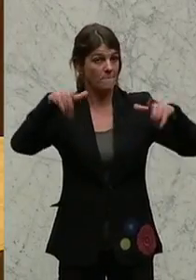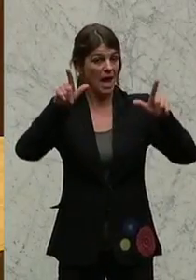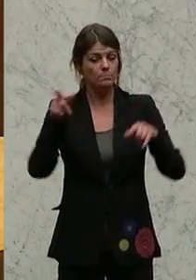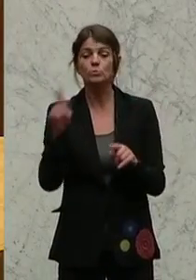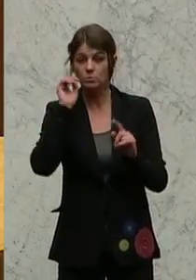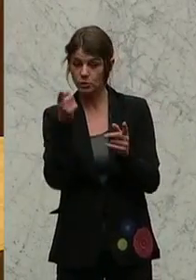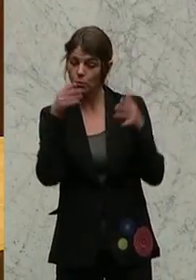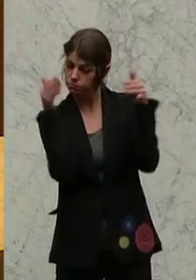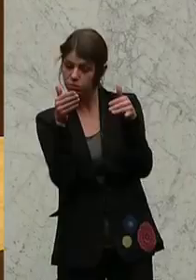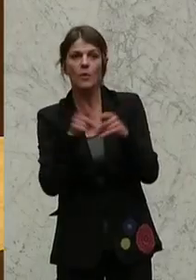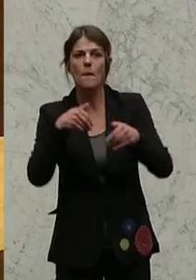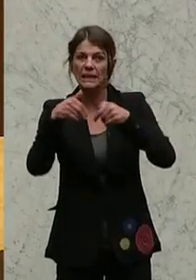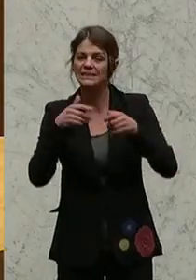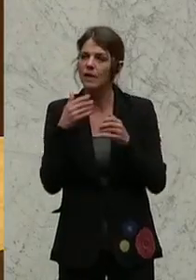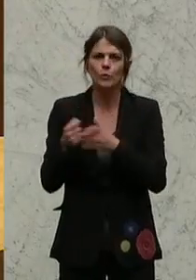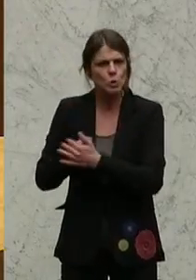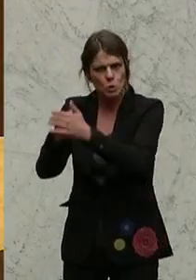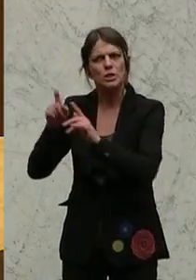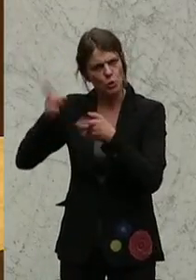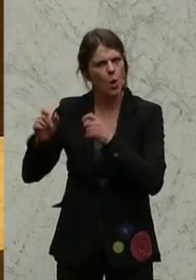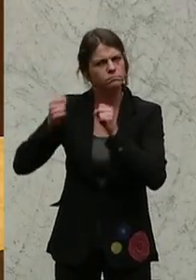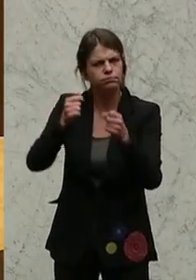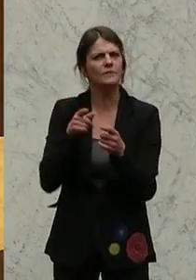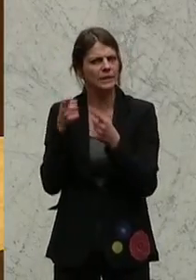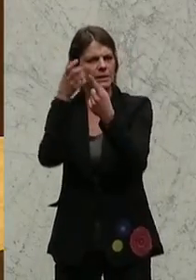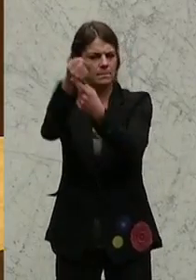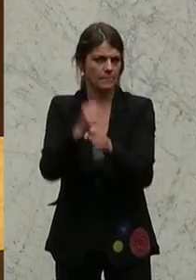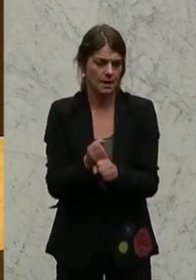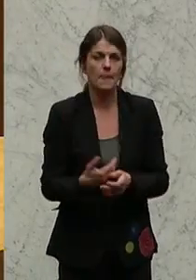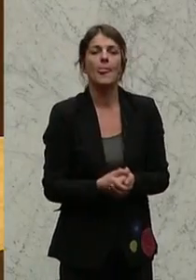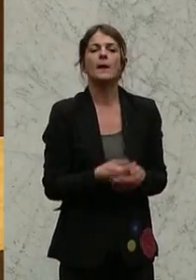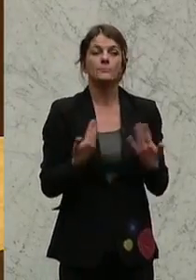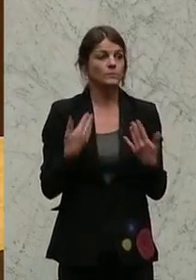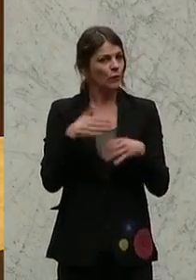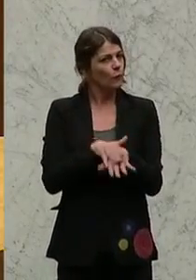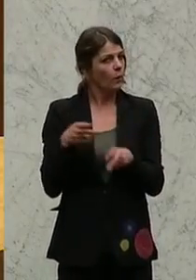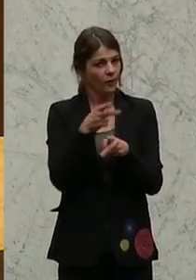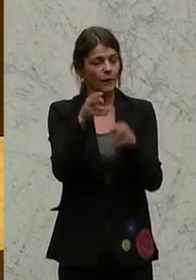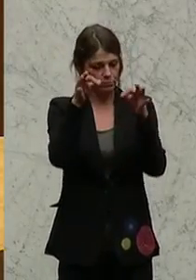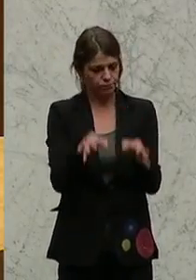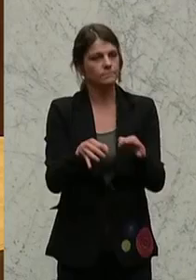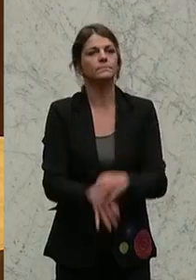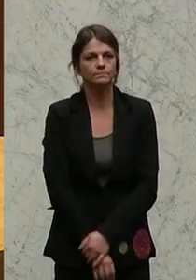entsprechend auch die Ministerien dabei zu unterstützen. Also ich glaube, dass wir da durchaus auf einem guten Weg sind.